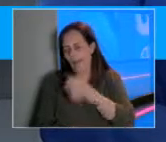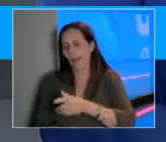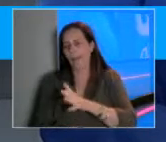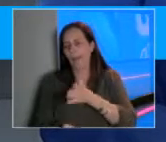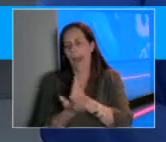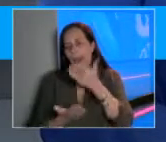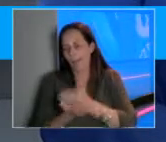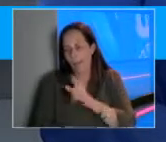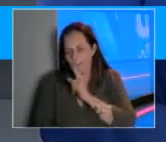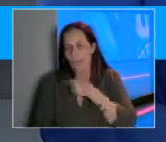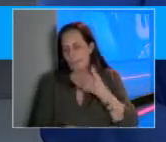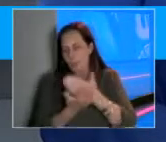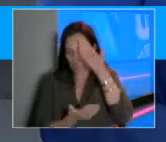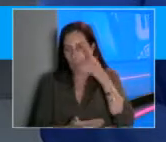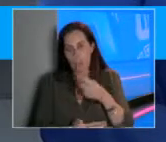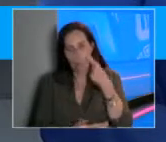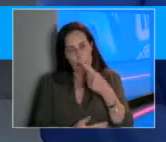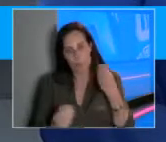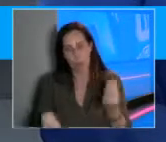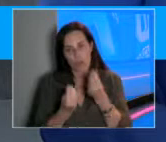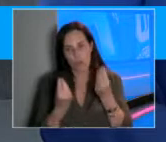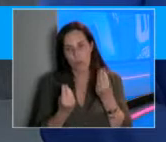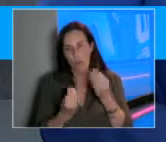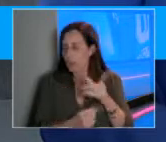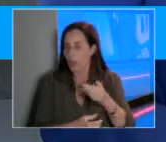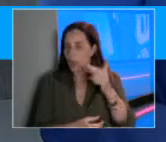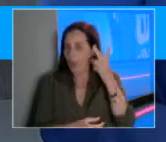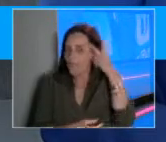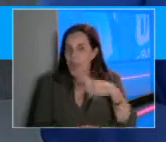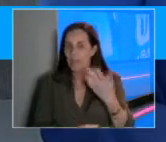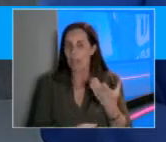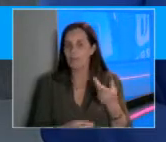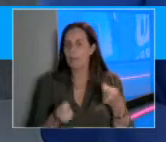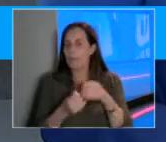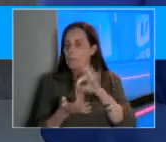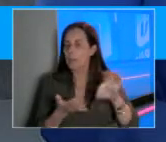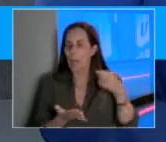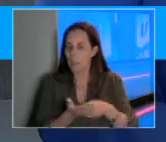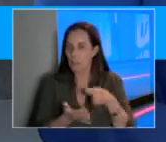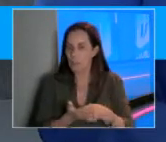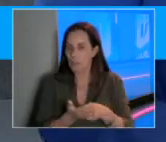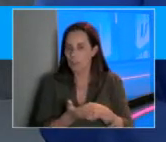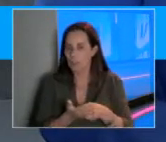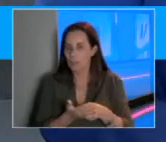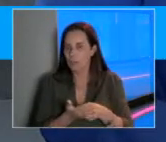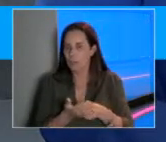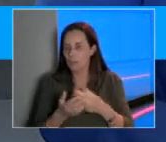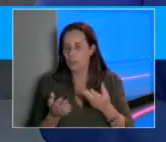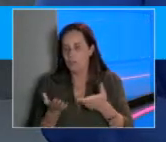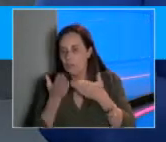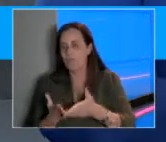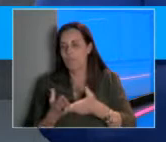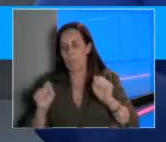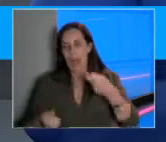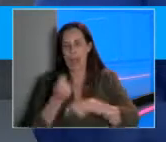אופן החלוקה שלהם, את מזהה כאן איזושהי הבנה, קבלה, מבחינת משרד האוצר, לכיוונם של בעלי